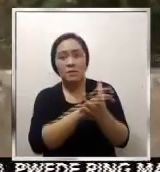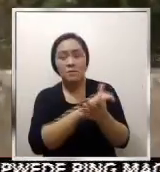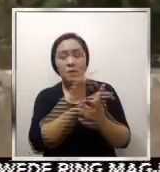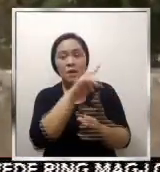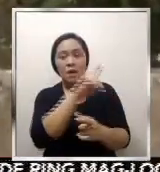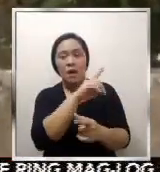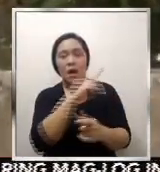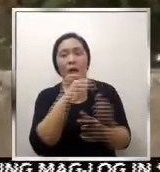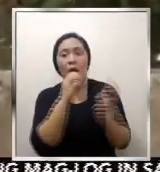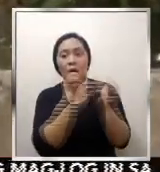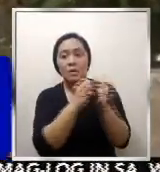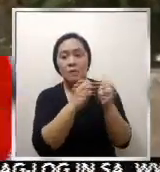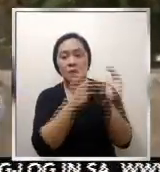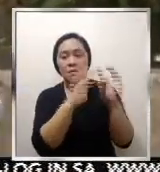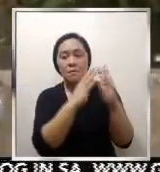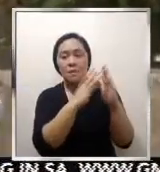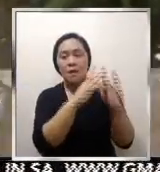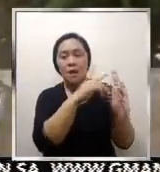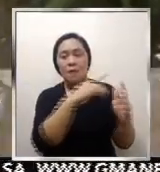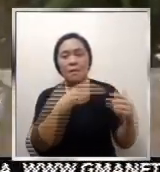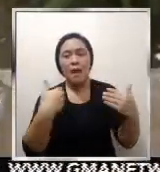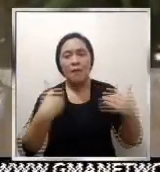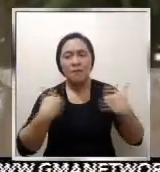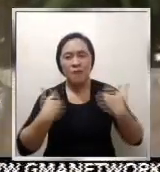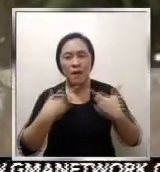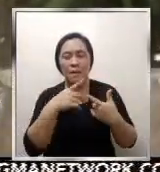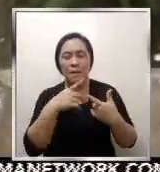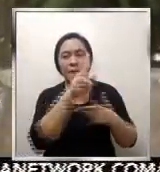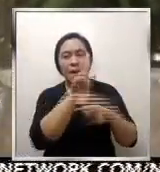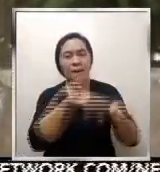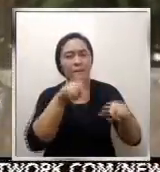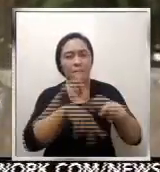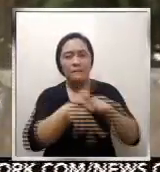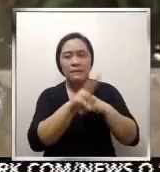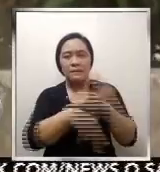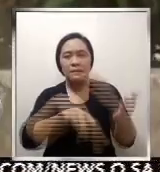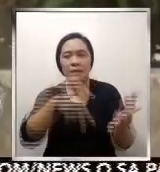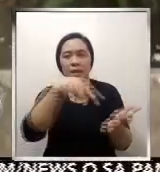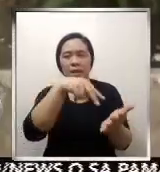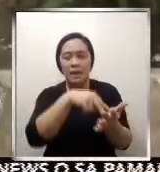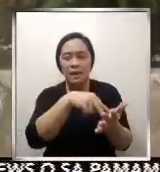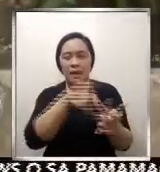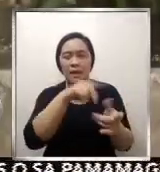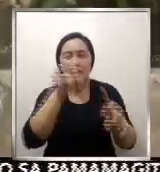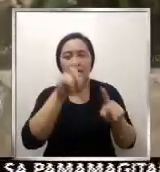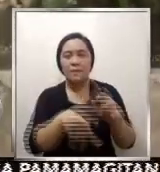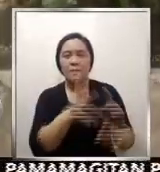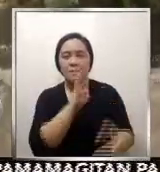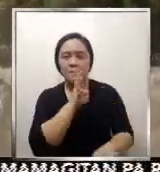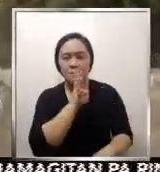siya makatayo, hindi makasalita. Mayor, sana pauwiin mo na kami.